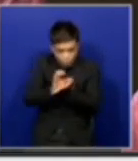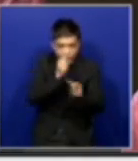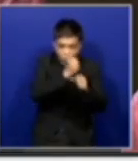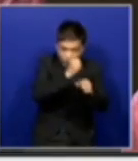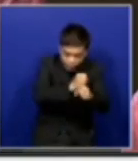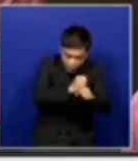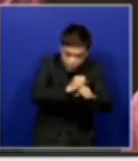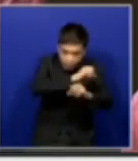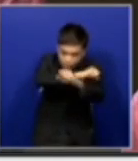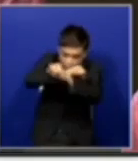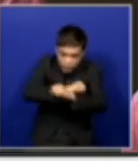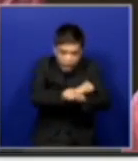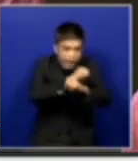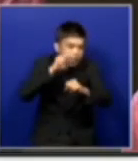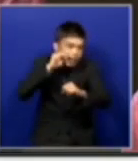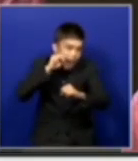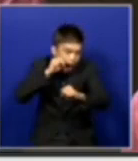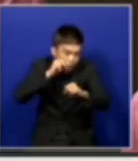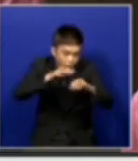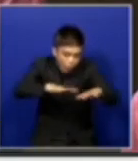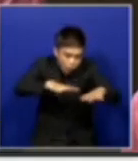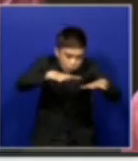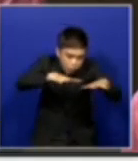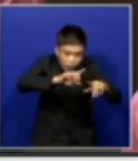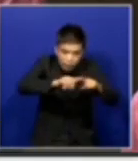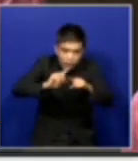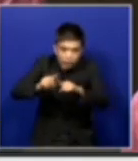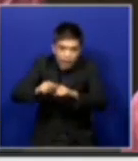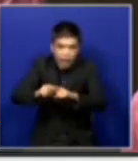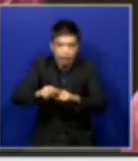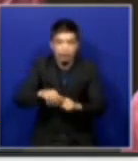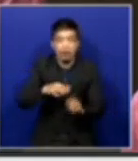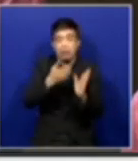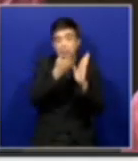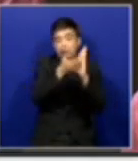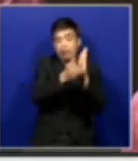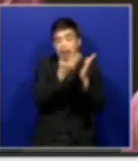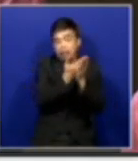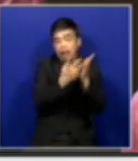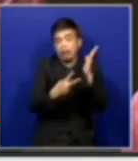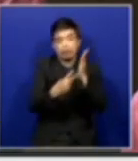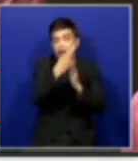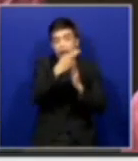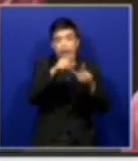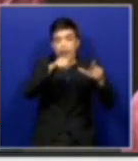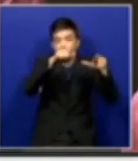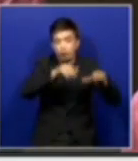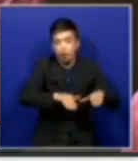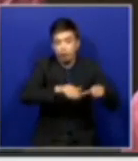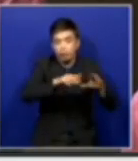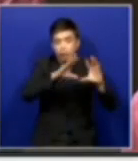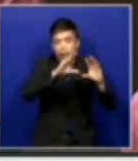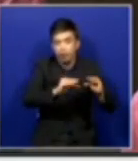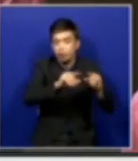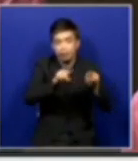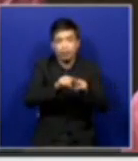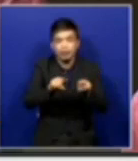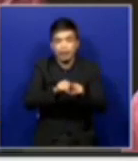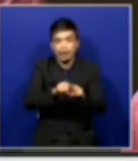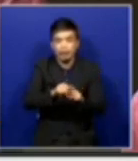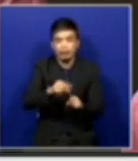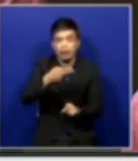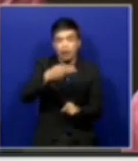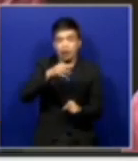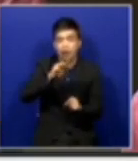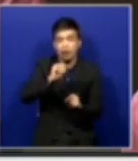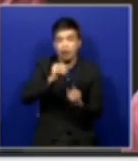ครับซึ่งอีสานในงบนี้เนี่ยครับของผมก็โดนตัดนะครับก็คือพื้นที่บ้านดินนำพัฒนาหมู่11ตำบลเกิ้